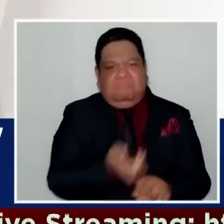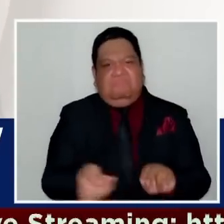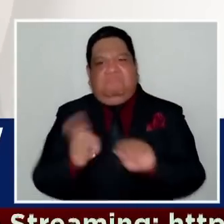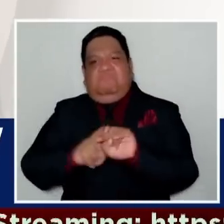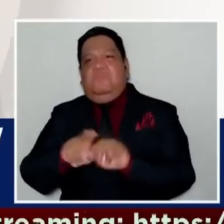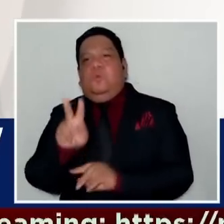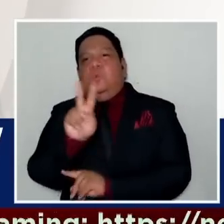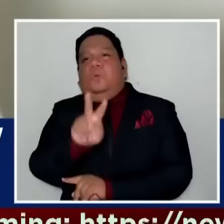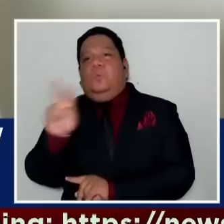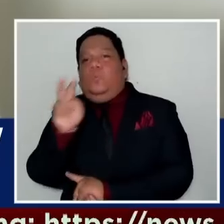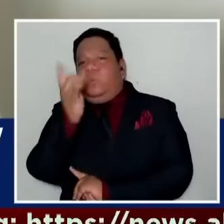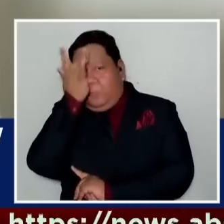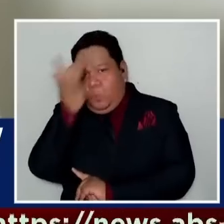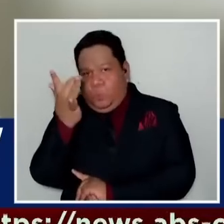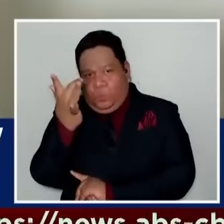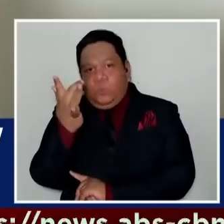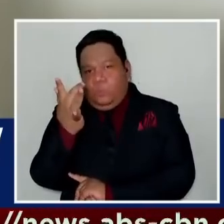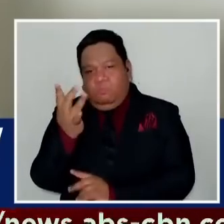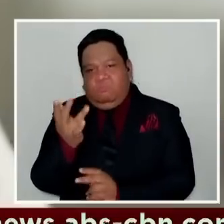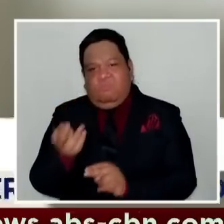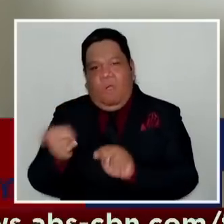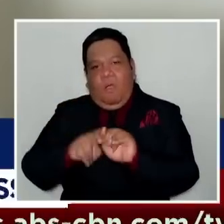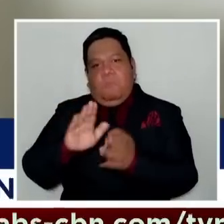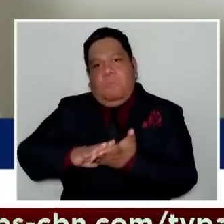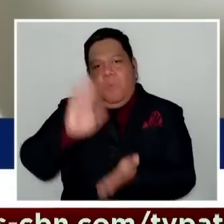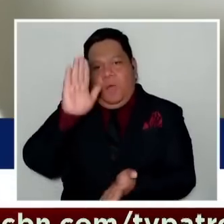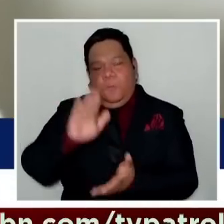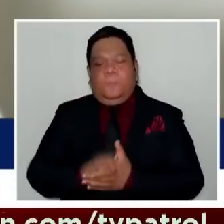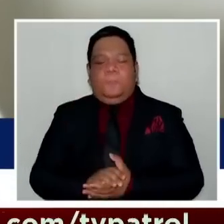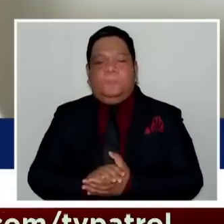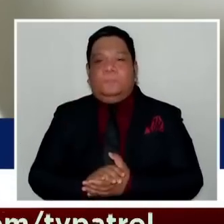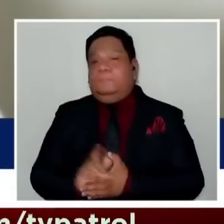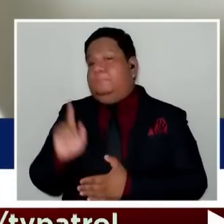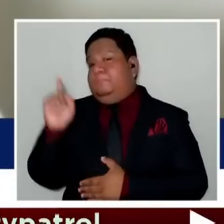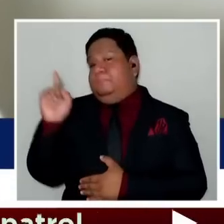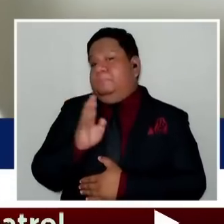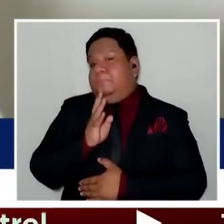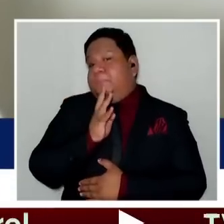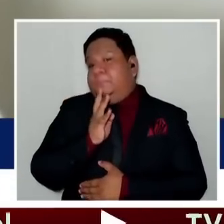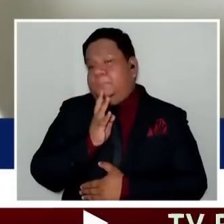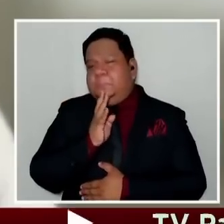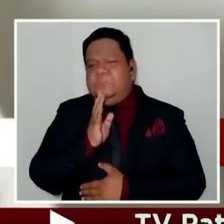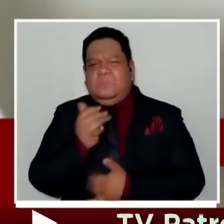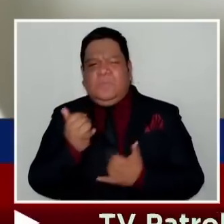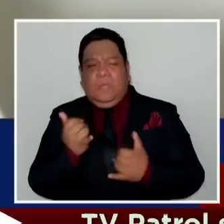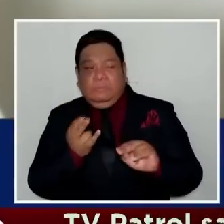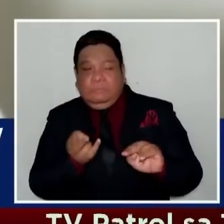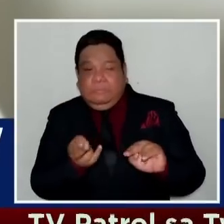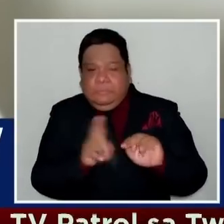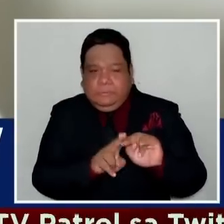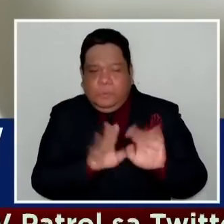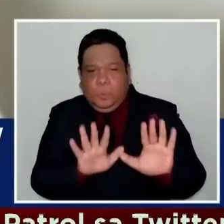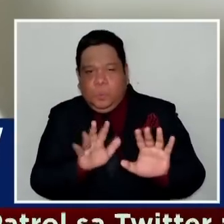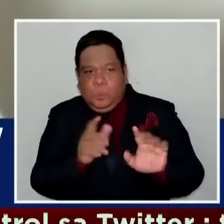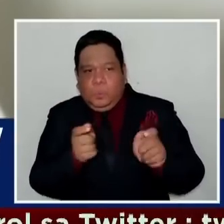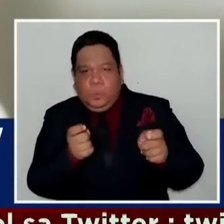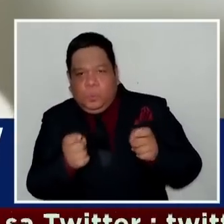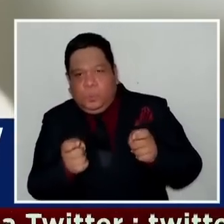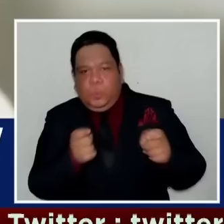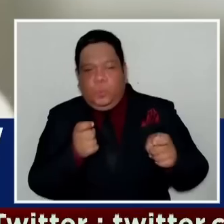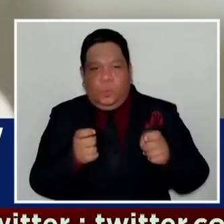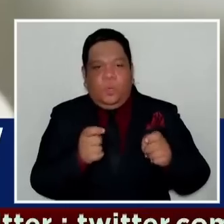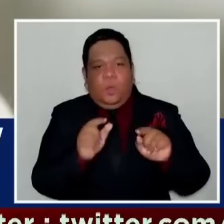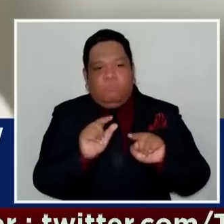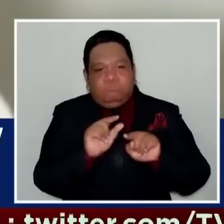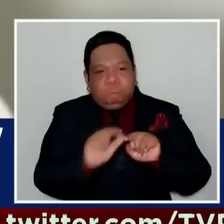22 centavos na. Inaalalayan namin yung pagpasa na yon. That's why we're doing this in tranches.